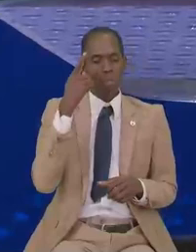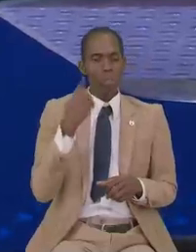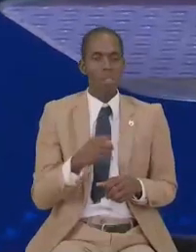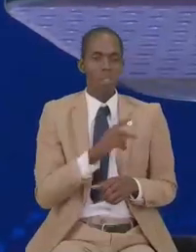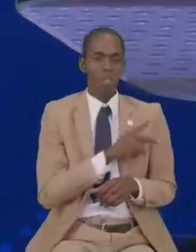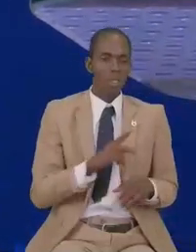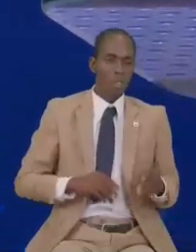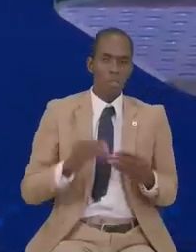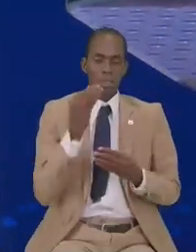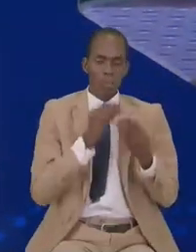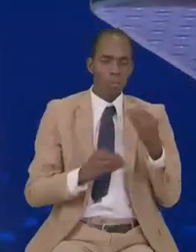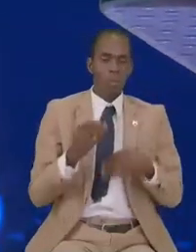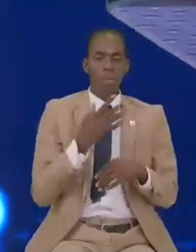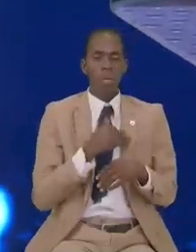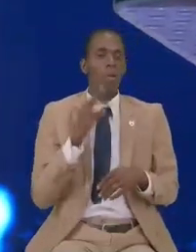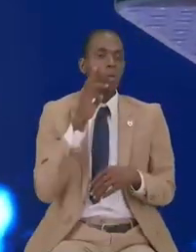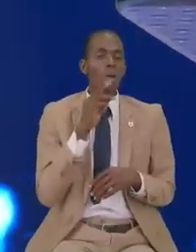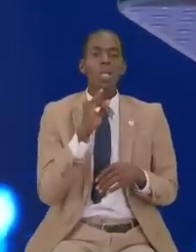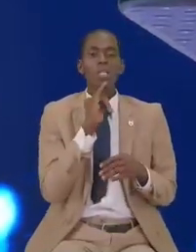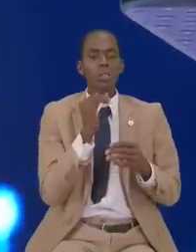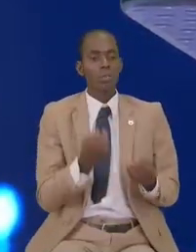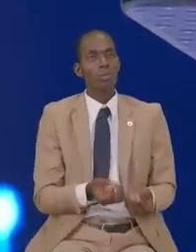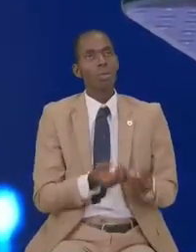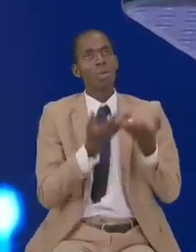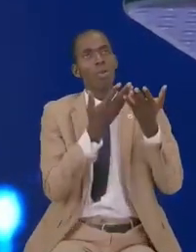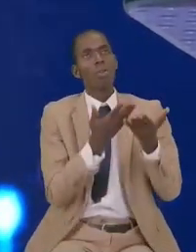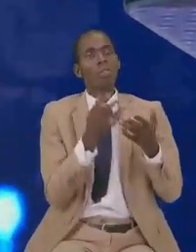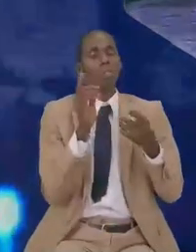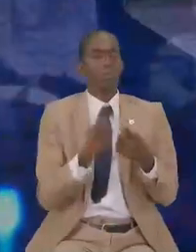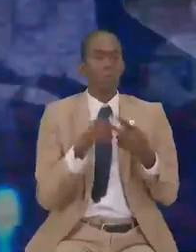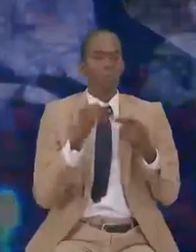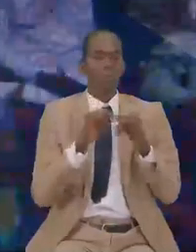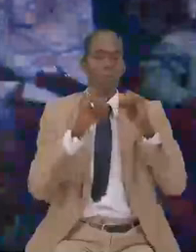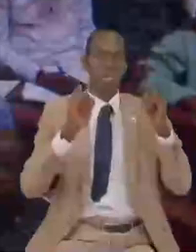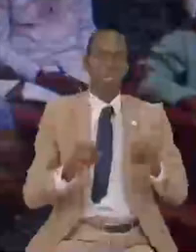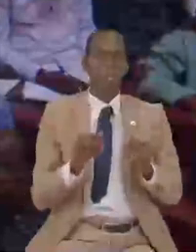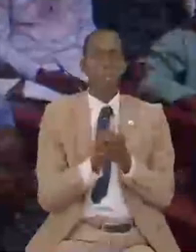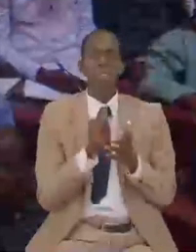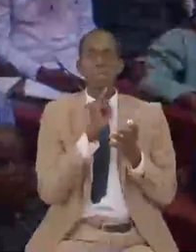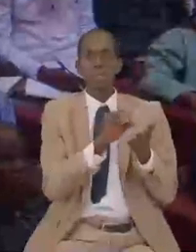Les mets du roi, la viande du roi et le vin,